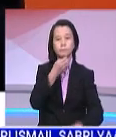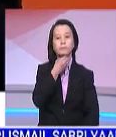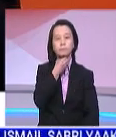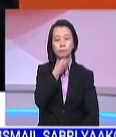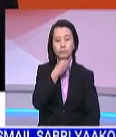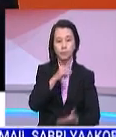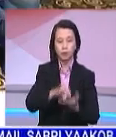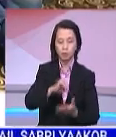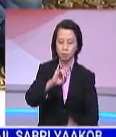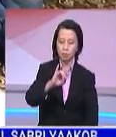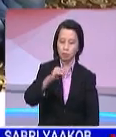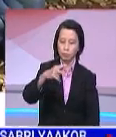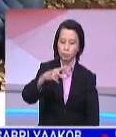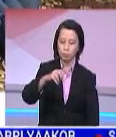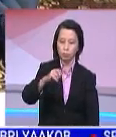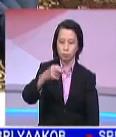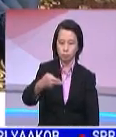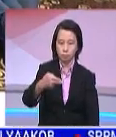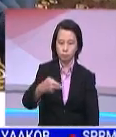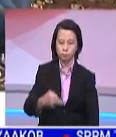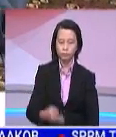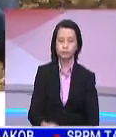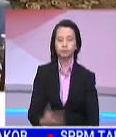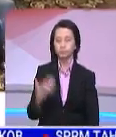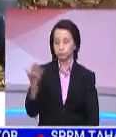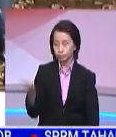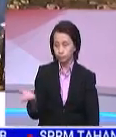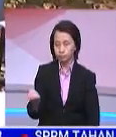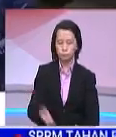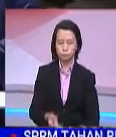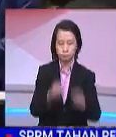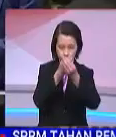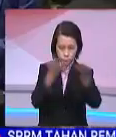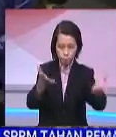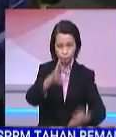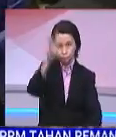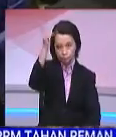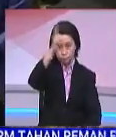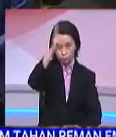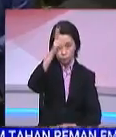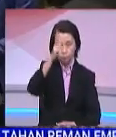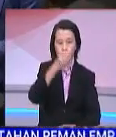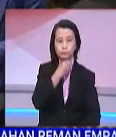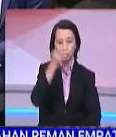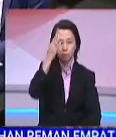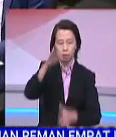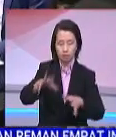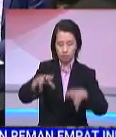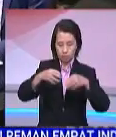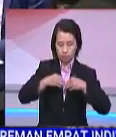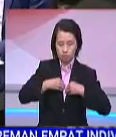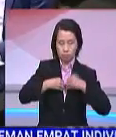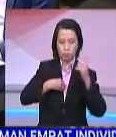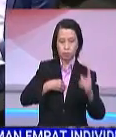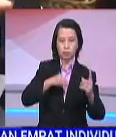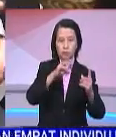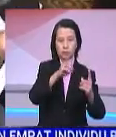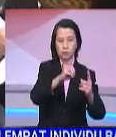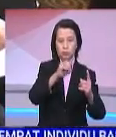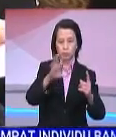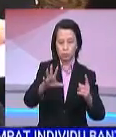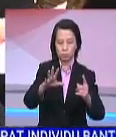perak di iPhone dalam perkembangan sambel beliau turut memaklumkan kerajaan Negeri akan menerima 105